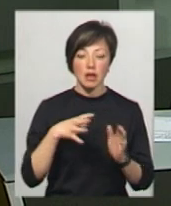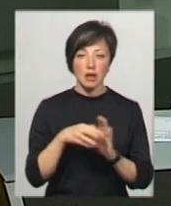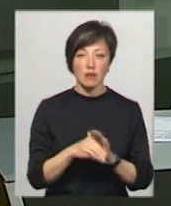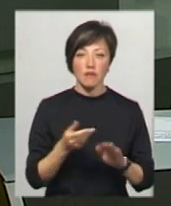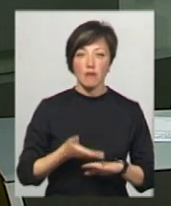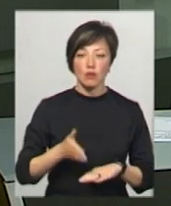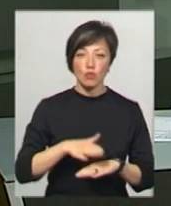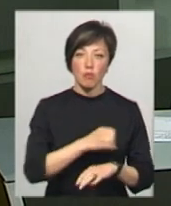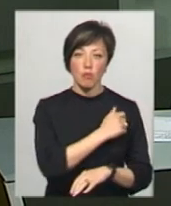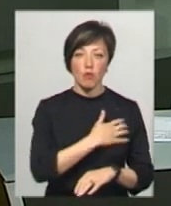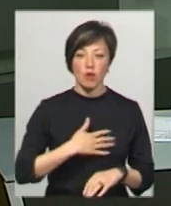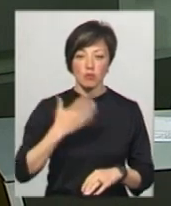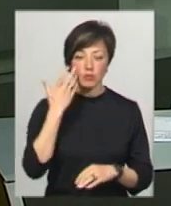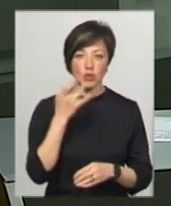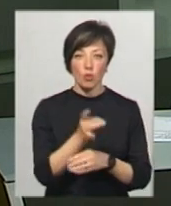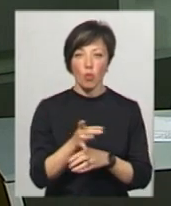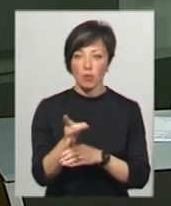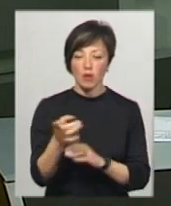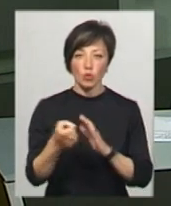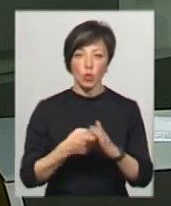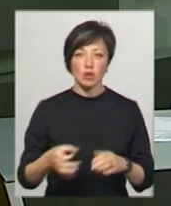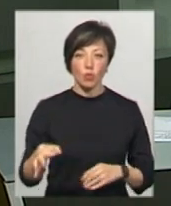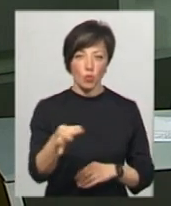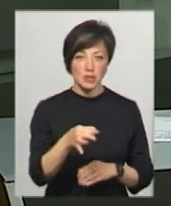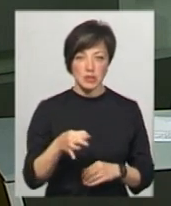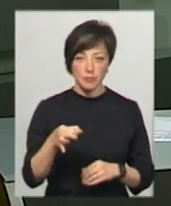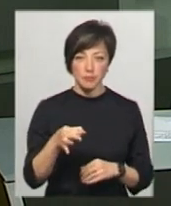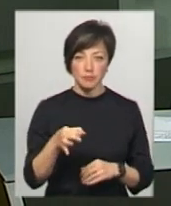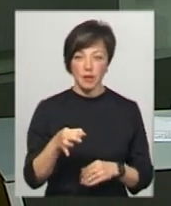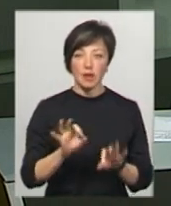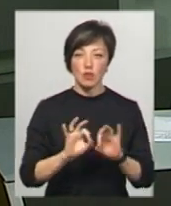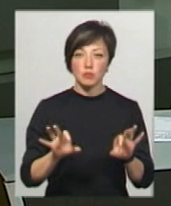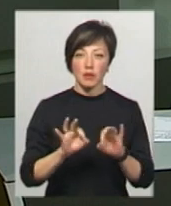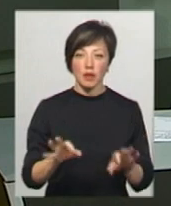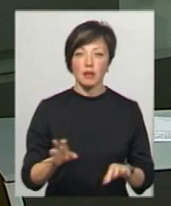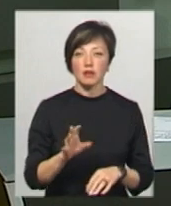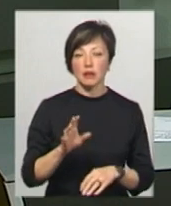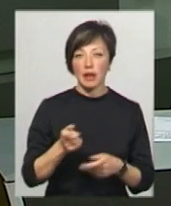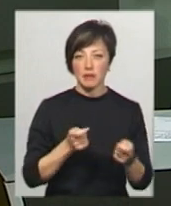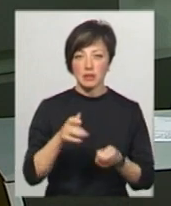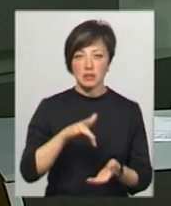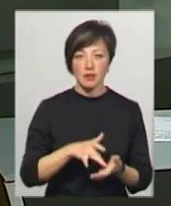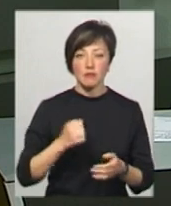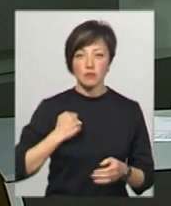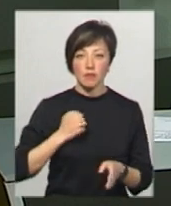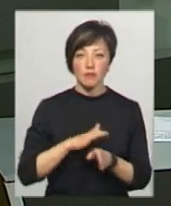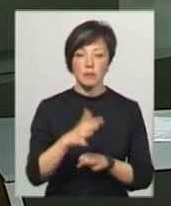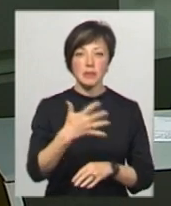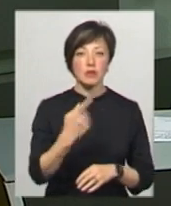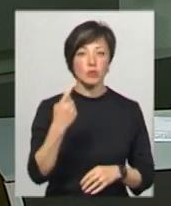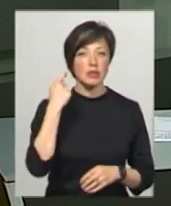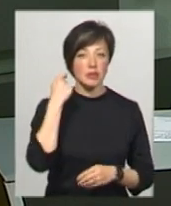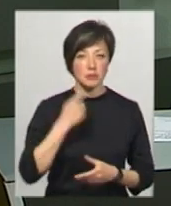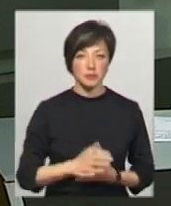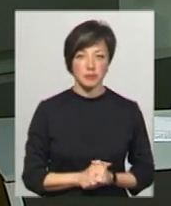від важкого поранення під час обстрілу під Павлополем Донецької області, розповідає Наталія Дзекар. Військовому виповнився